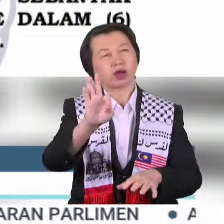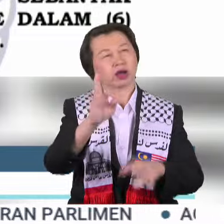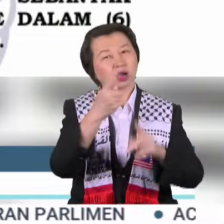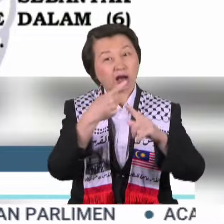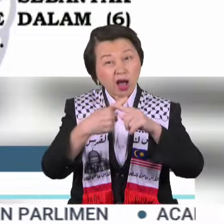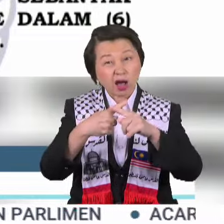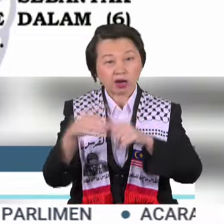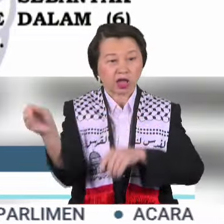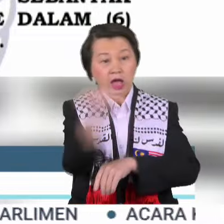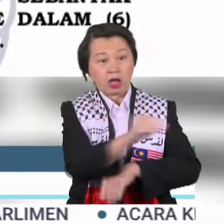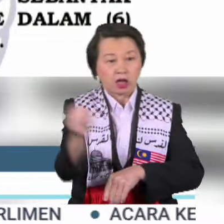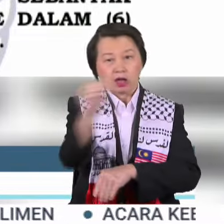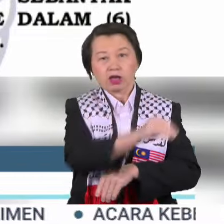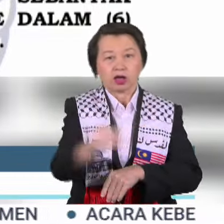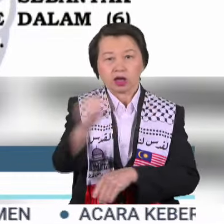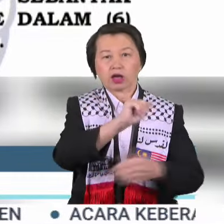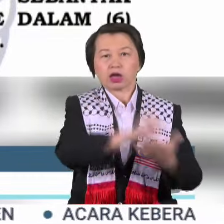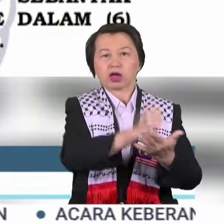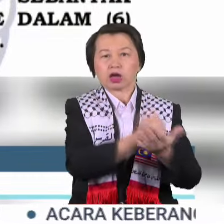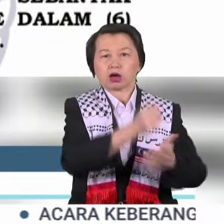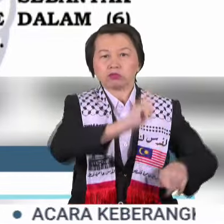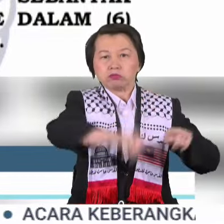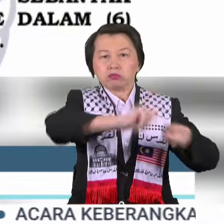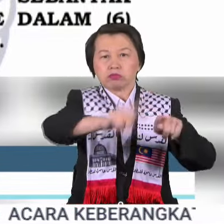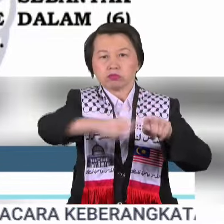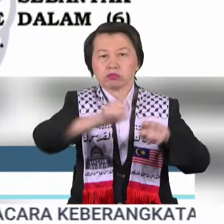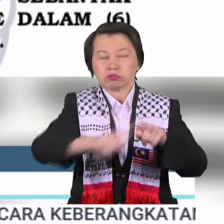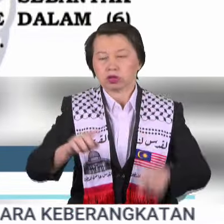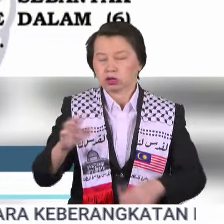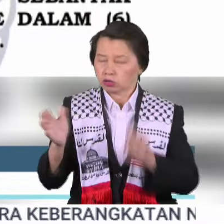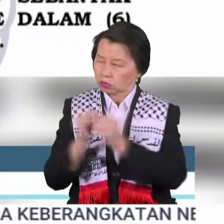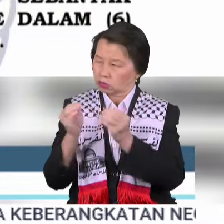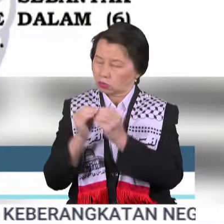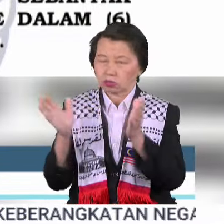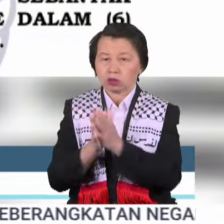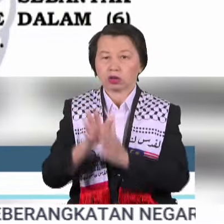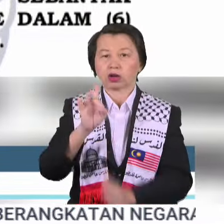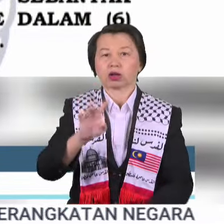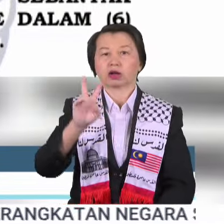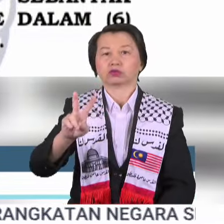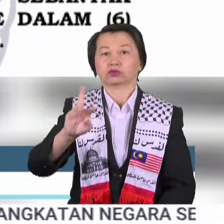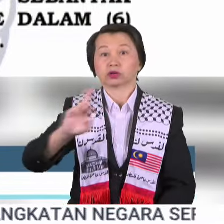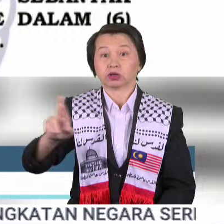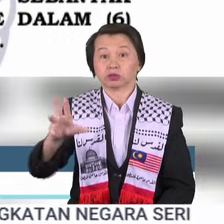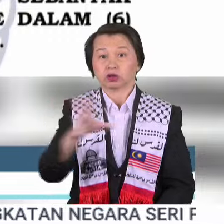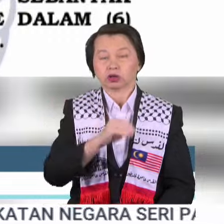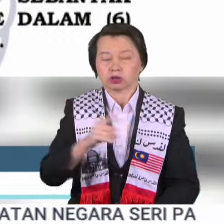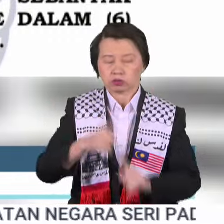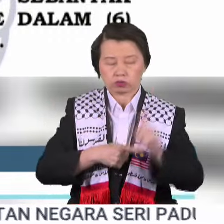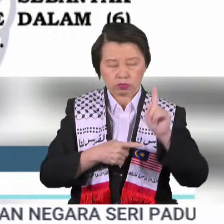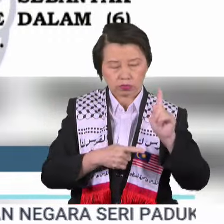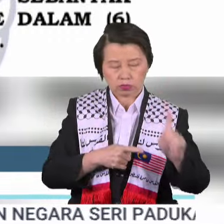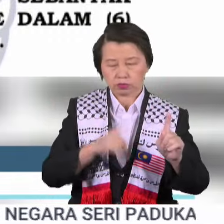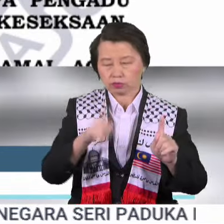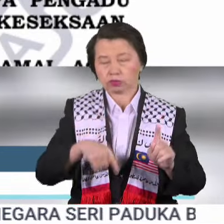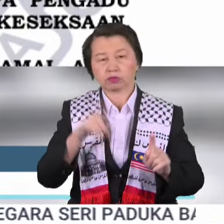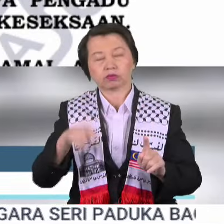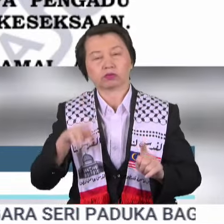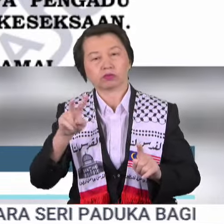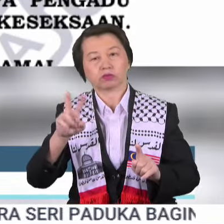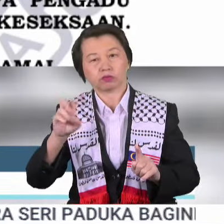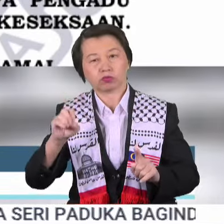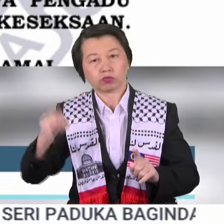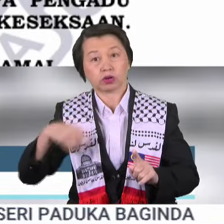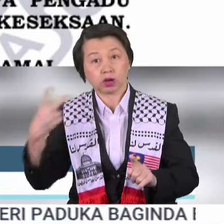keenam pemilik akaun berbeza dengan jumlah keseluruhan r82,000 pada 20 Januari hingga 25 Januari lalu namun